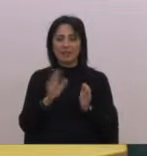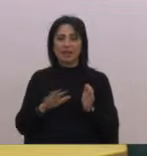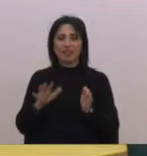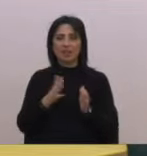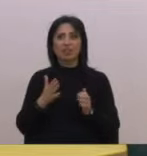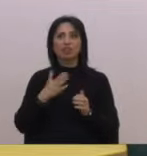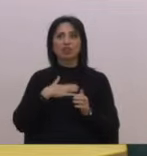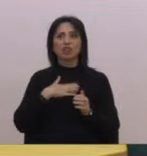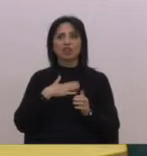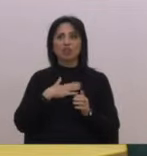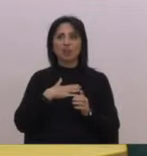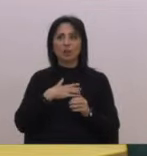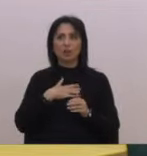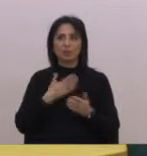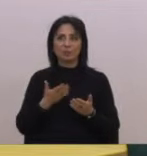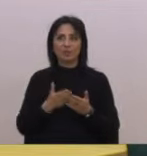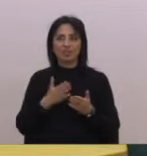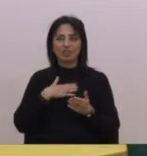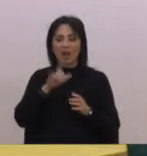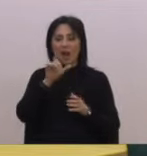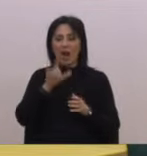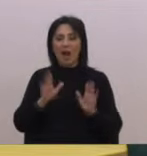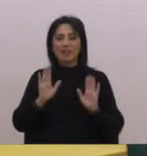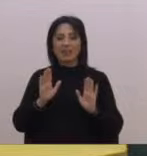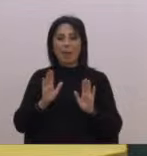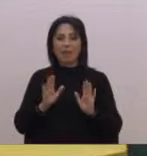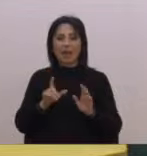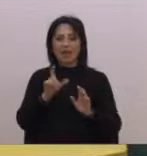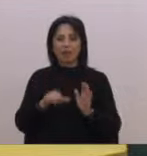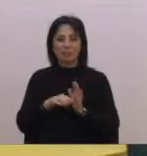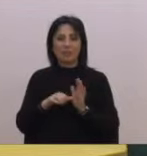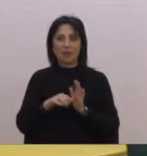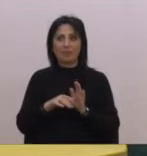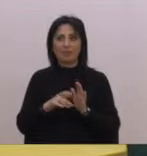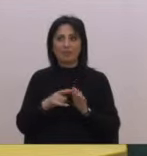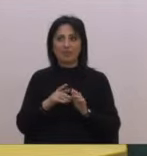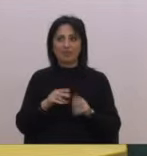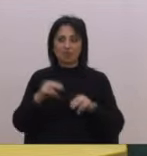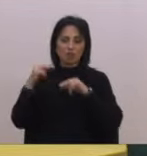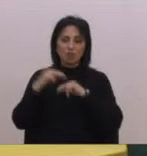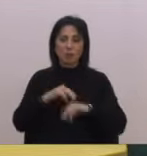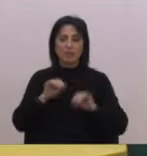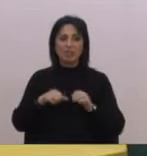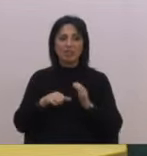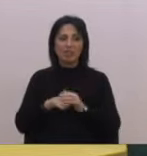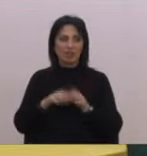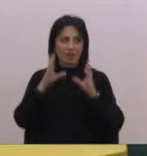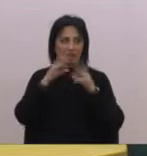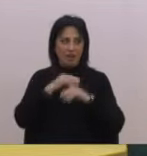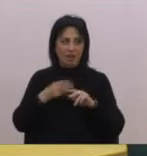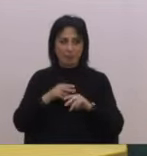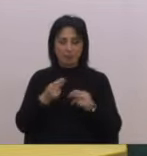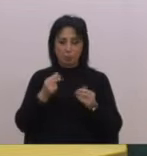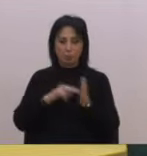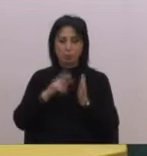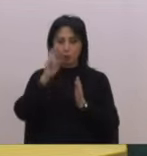რომელიც ჩვენი ჰუმანური, ანუ ადამიანისეული კაპიტალის დახმარებით და მუხჩაუხრელი შრომის საშუალებით ვახერხებთ იმას, რომ